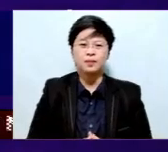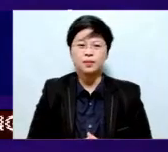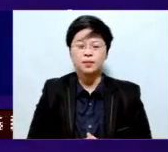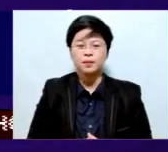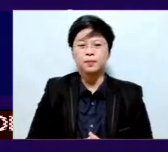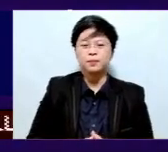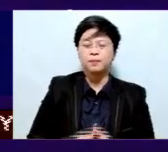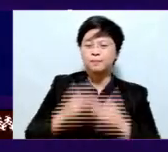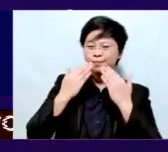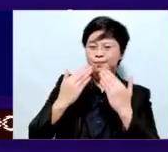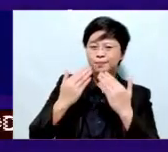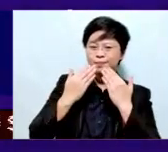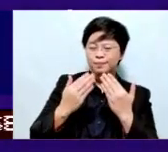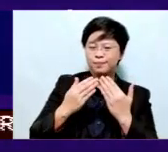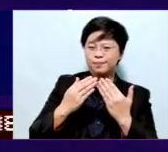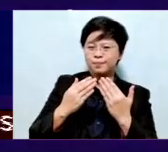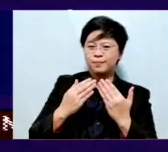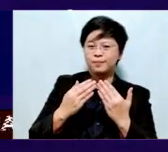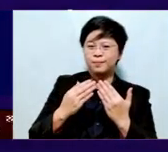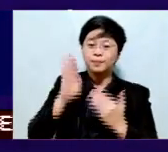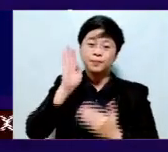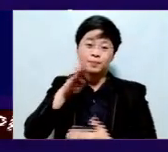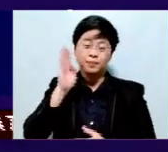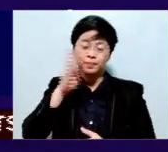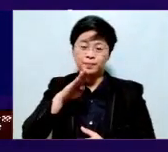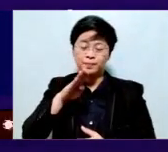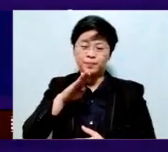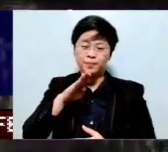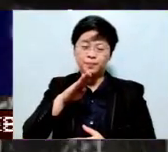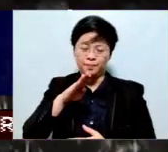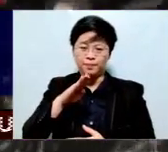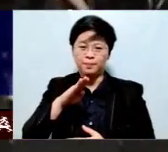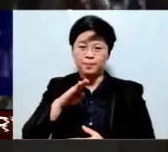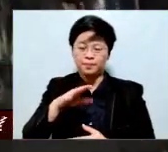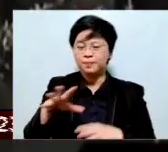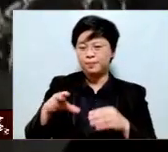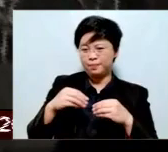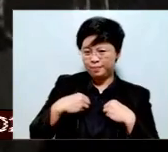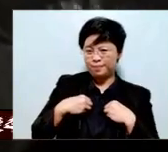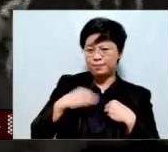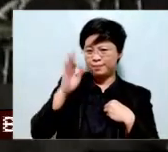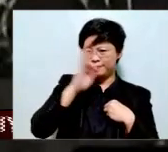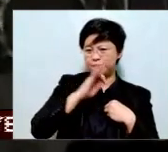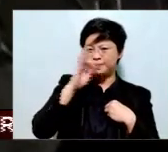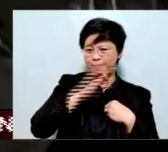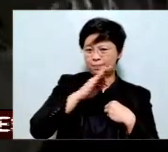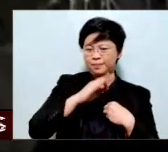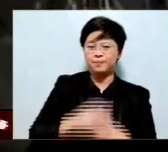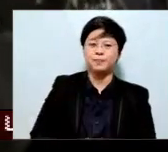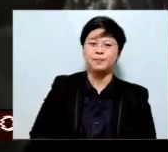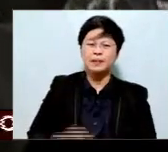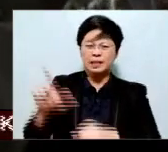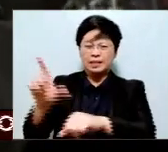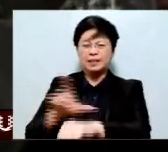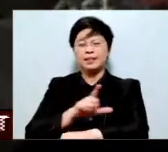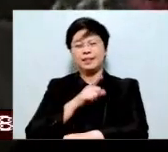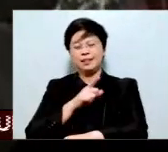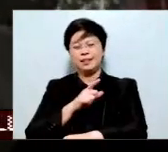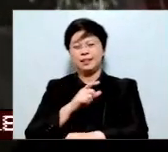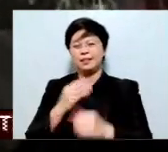Thankful naman ang trio sa mainit na pagtanggap sa kanila ng mga Pinoy. Manila, it's been way too long. Thank you for the warm